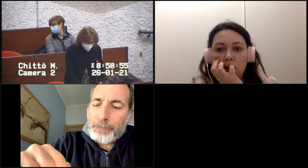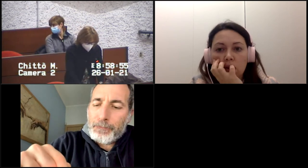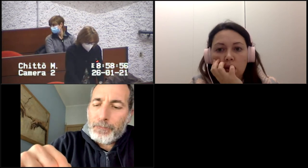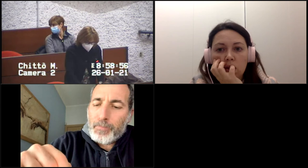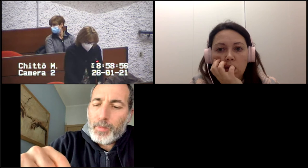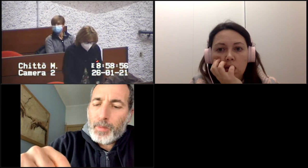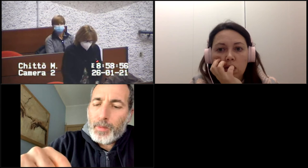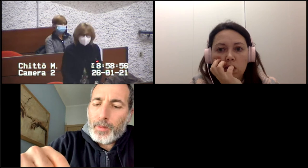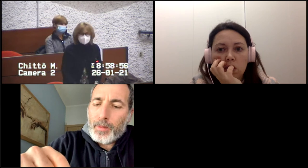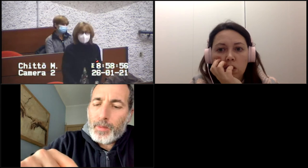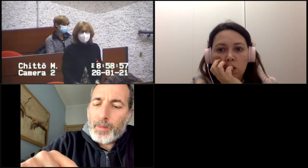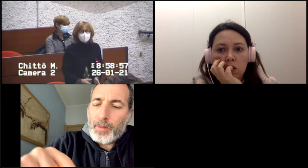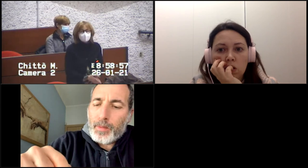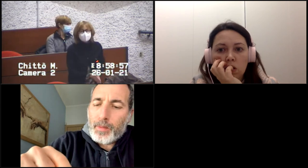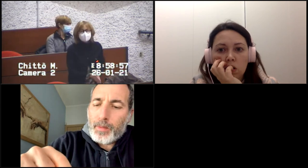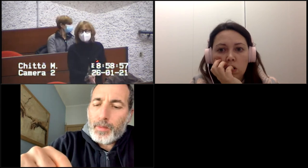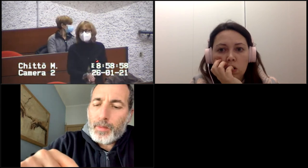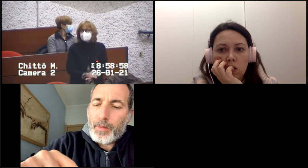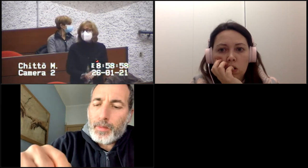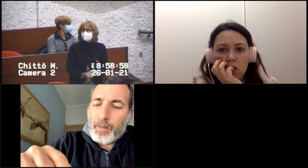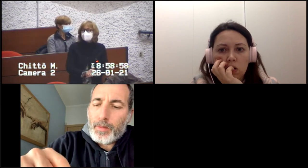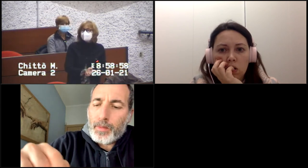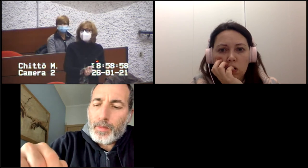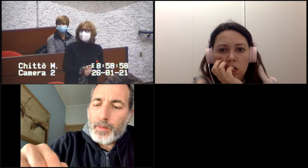Ci convince una scelta radicale. Le parole